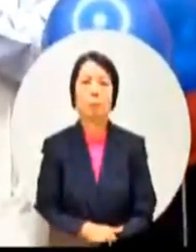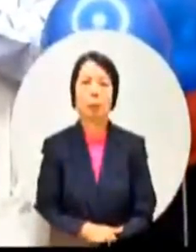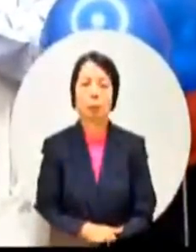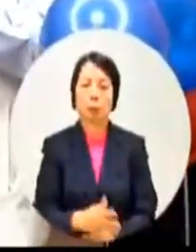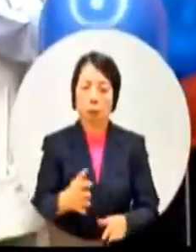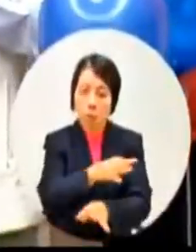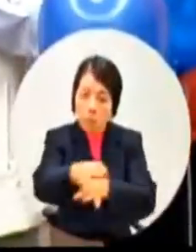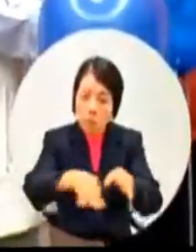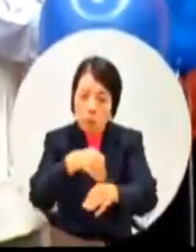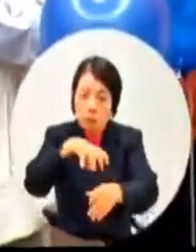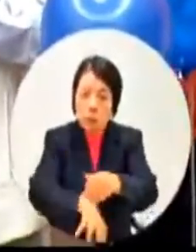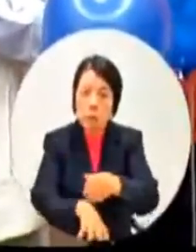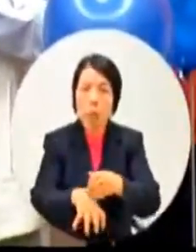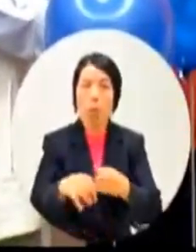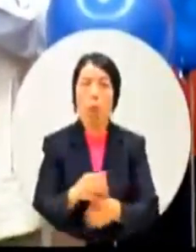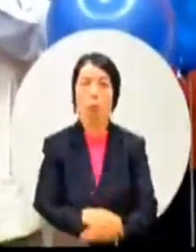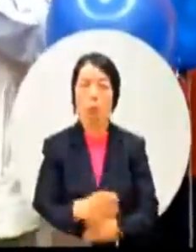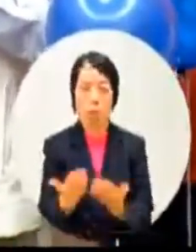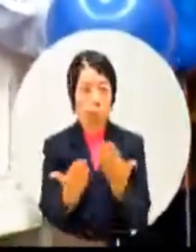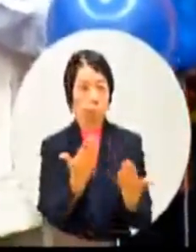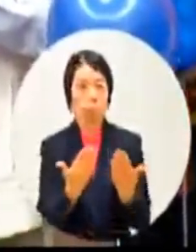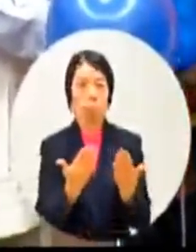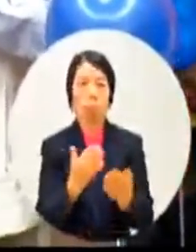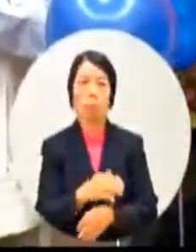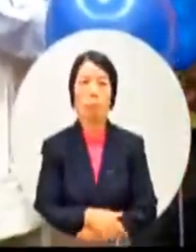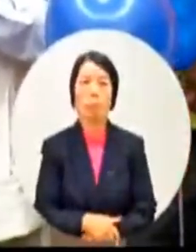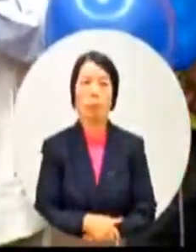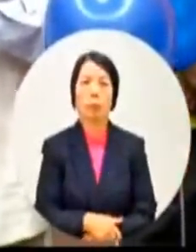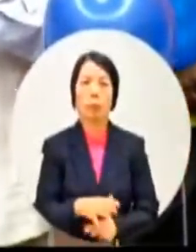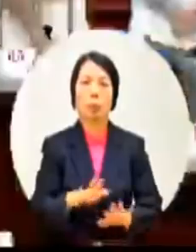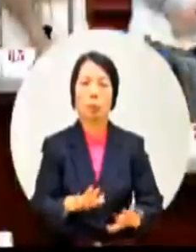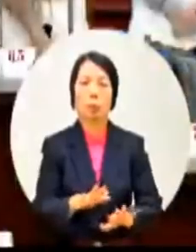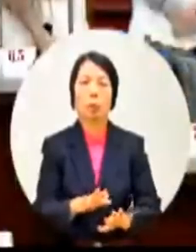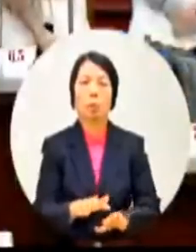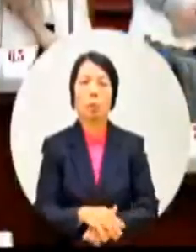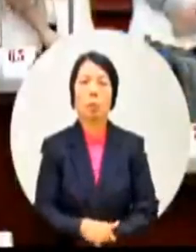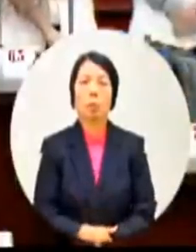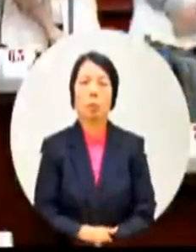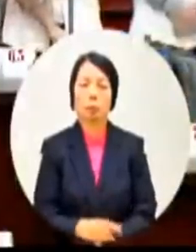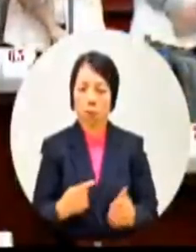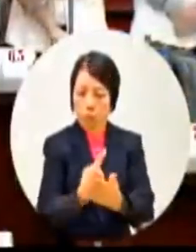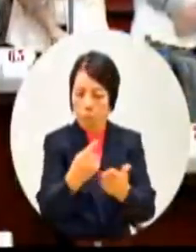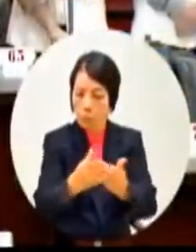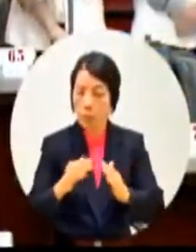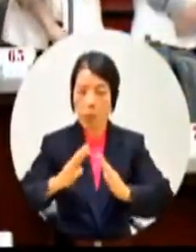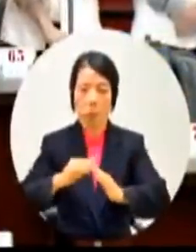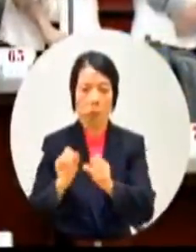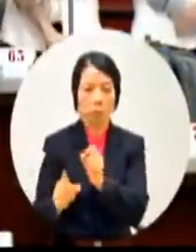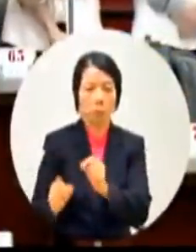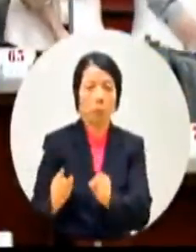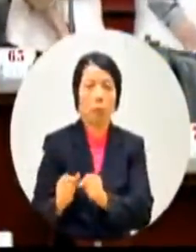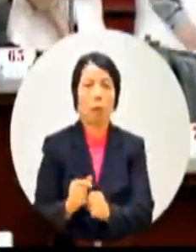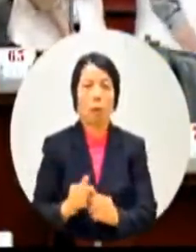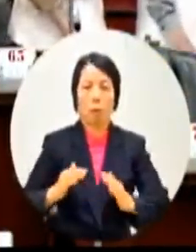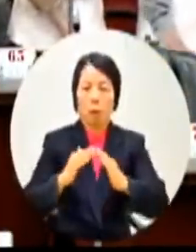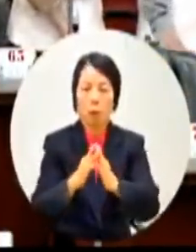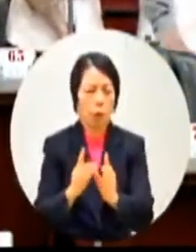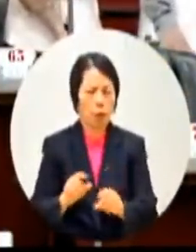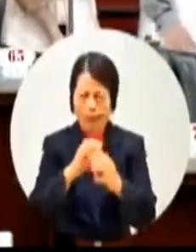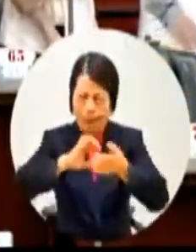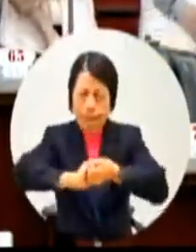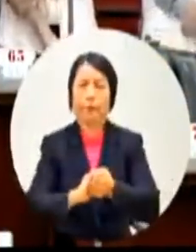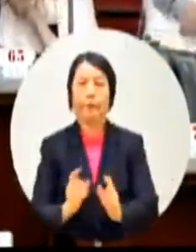清楚，先做，只要能够买卖，炒房价就炒高了嘛。所以讲，你刚才